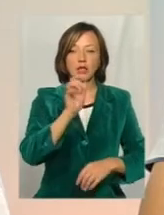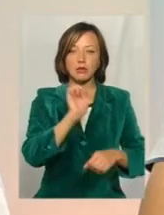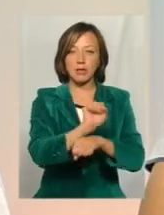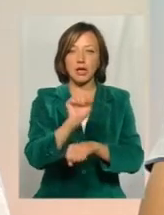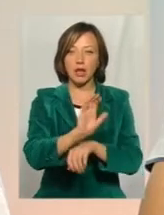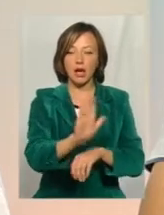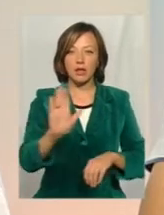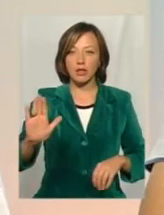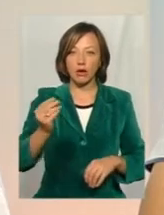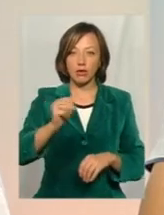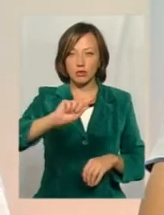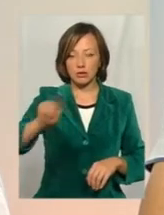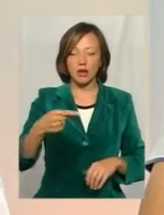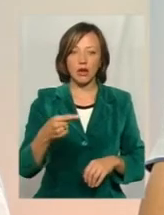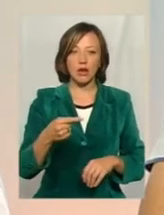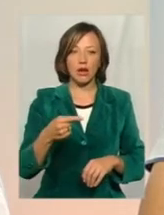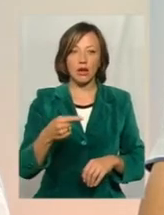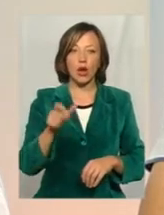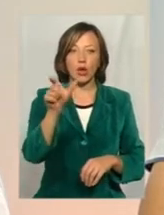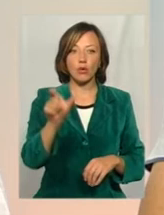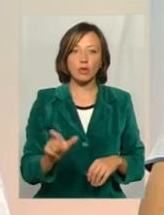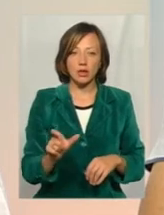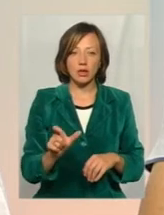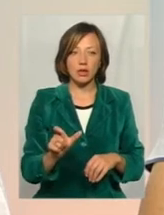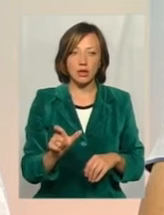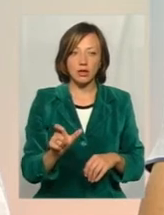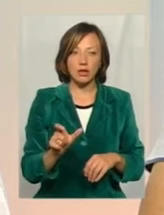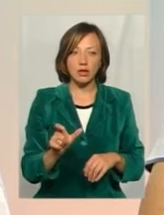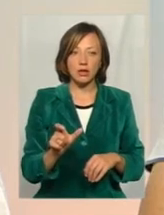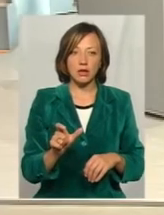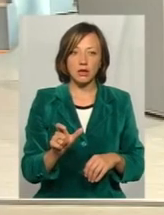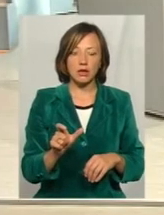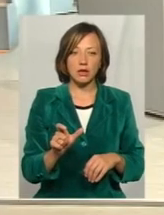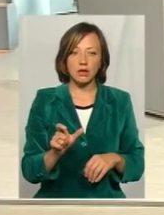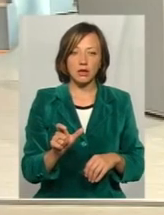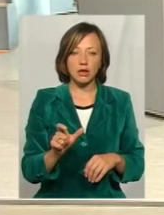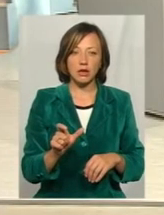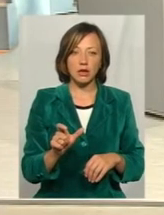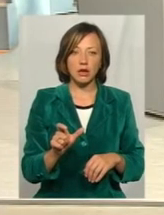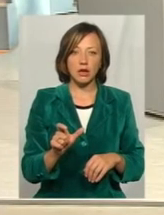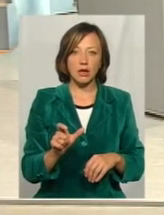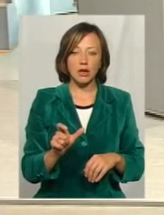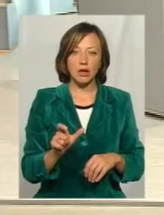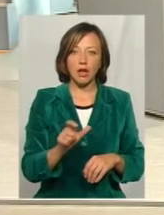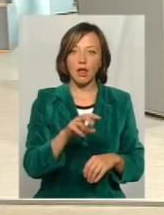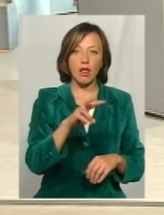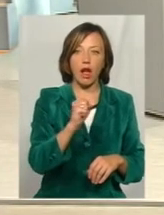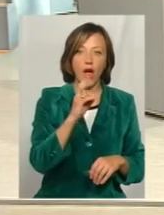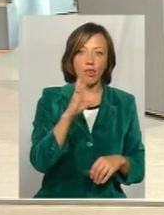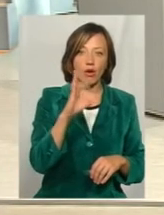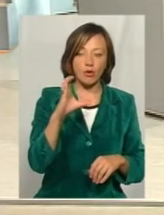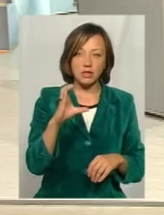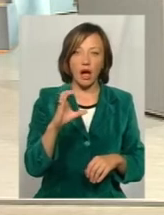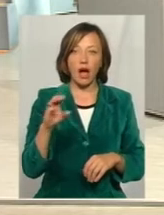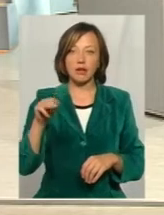з поборами. Коли спиняють машину, людина йде з цієї машини, яка порушила не ЛАНОС ваш службовий, а йде в трафік. Я записав